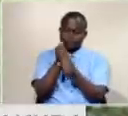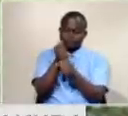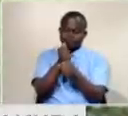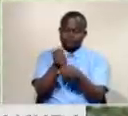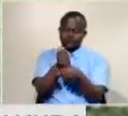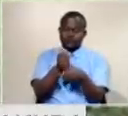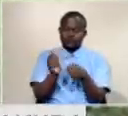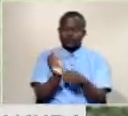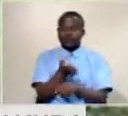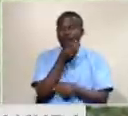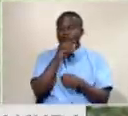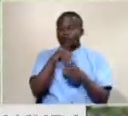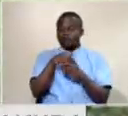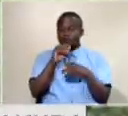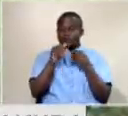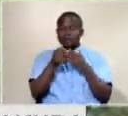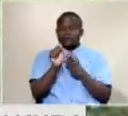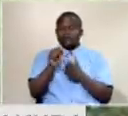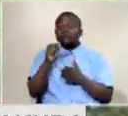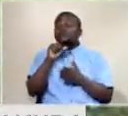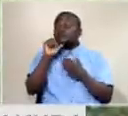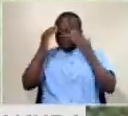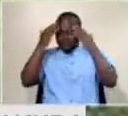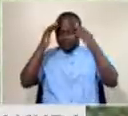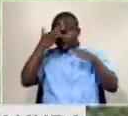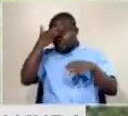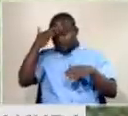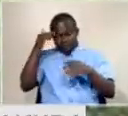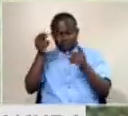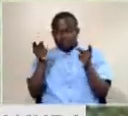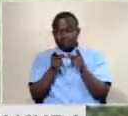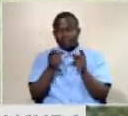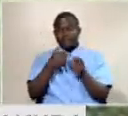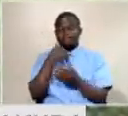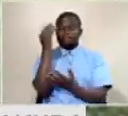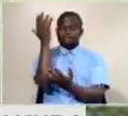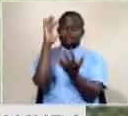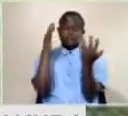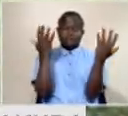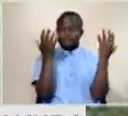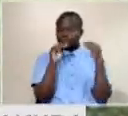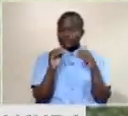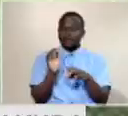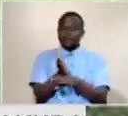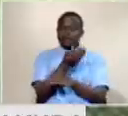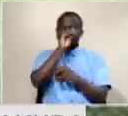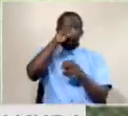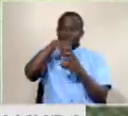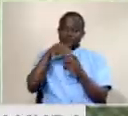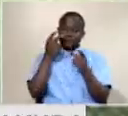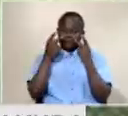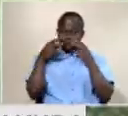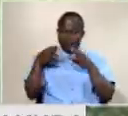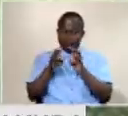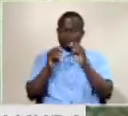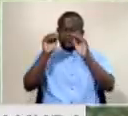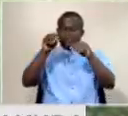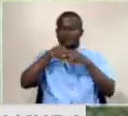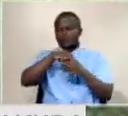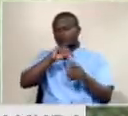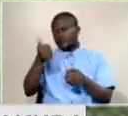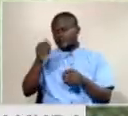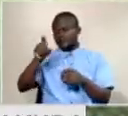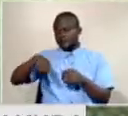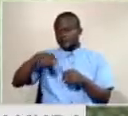Ubwo rero no kuvuga ngo umuturage wenda ashobora kuba yaba n'impamvu yo kugira ngo aho yari afite agashyamba akuremo iryo shyamba, wenda abone uburyo yahinga n'iyindi myaka